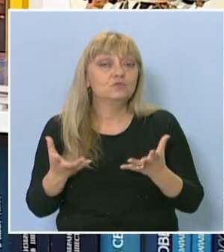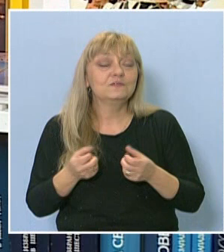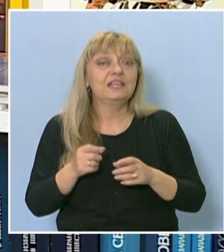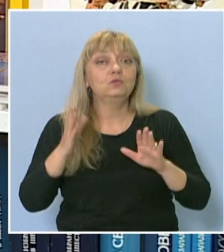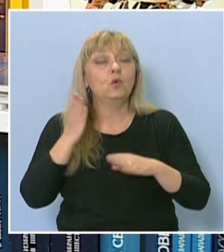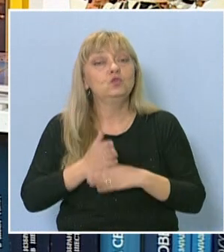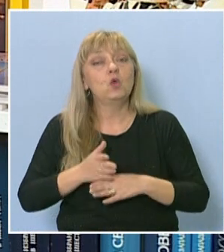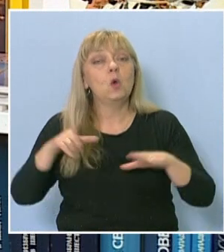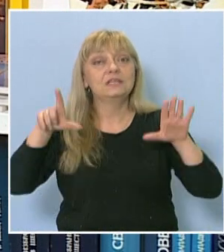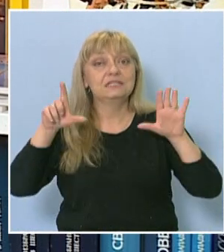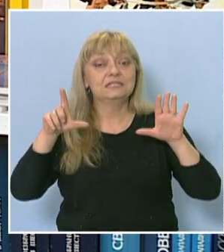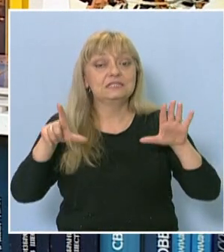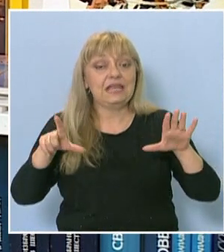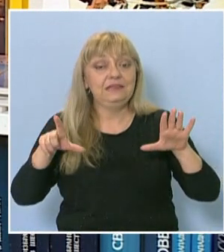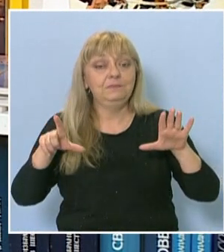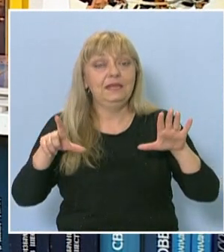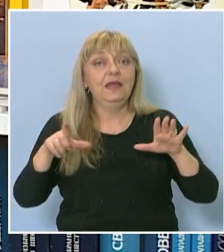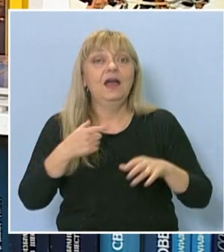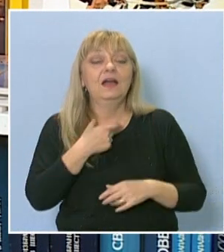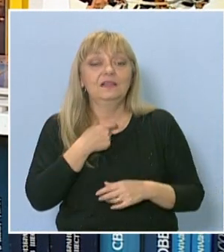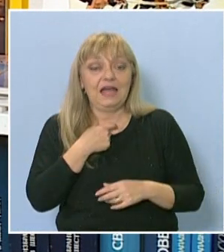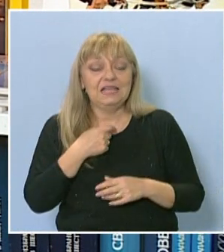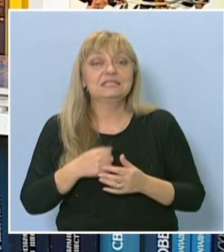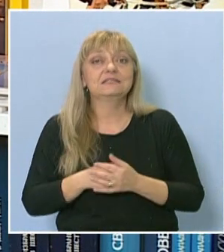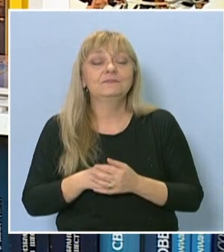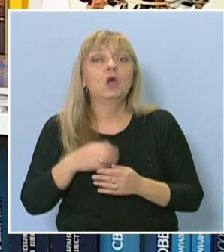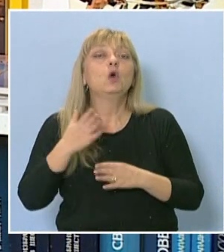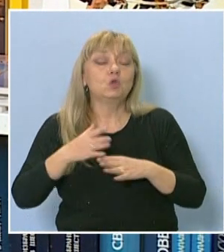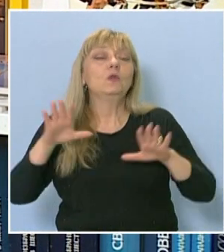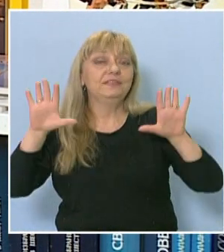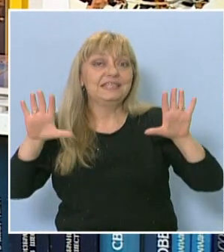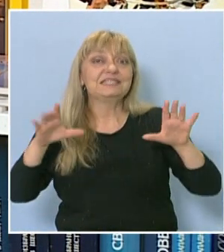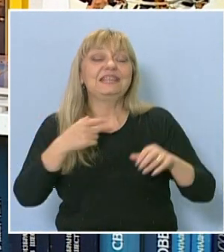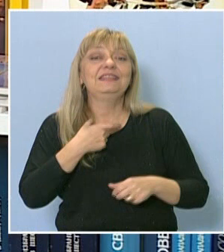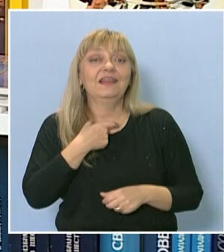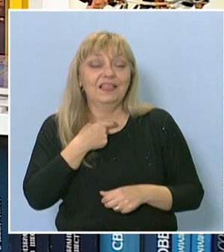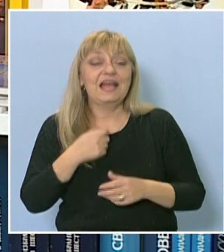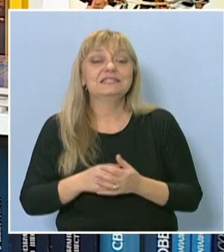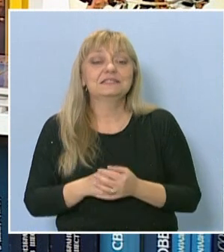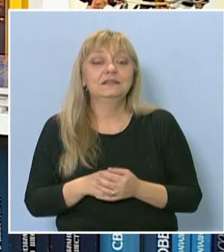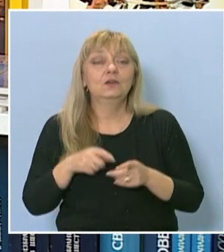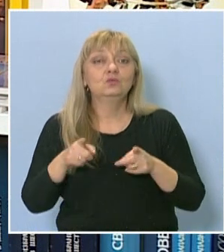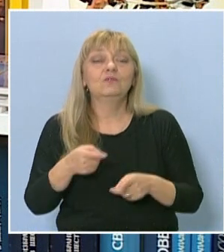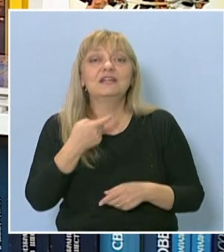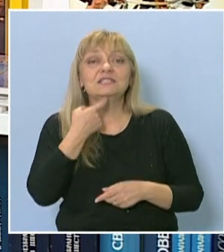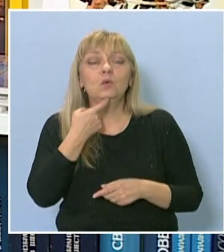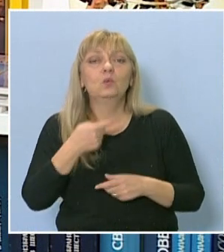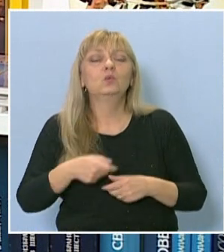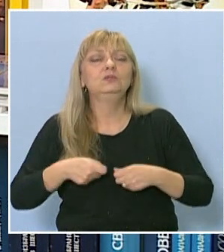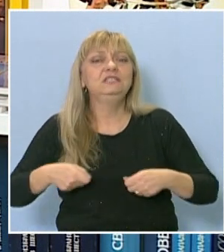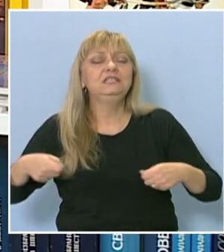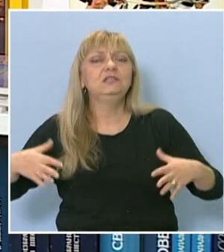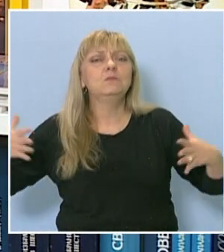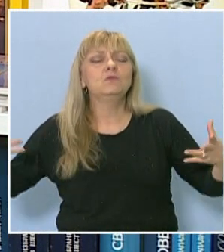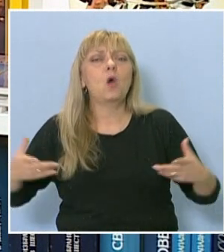клас. Не, всъщност да, аз бях втория випуск, който останахме до 10-ти клас. Това са години, наистина много години са прекарани с